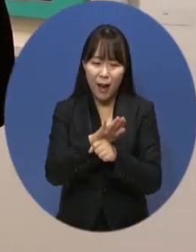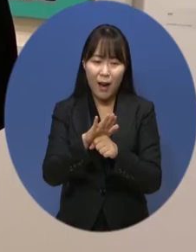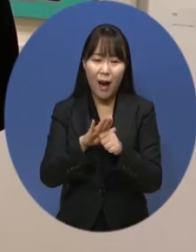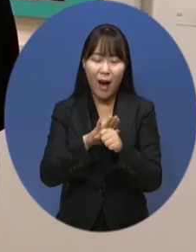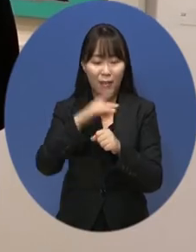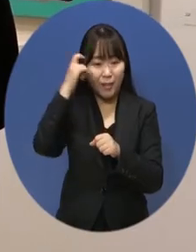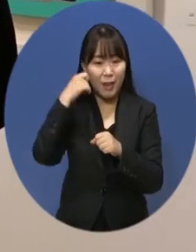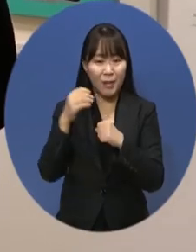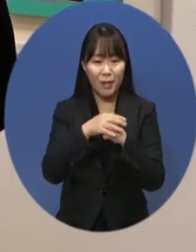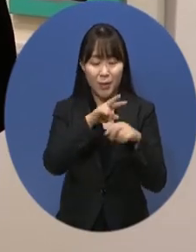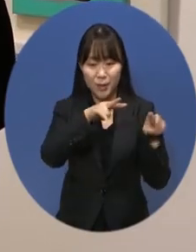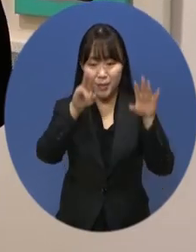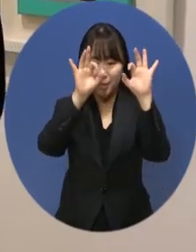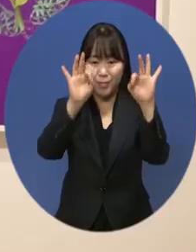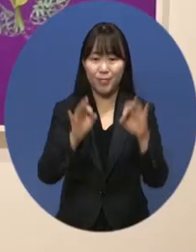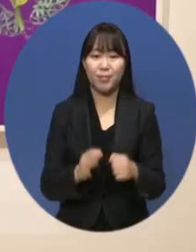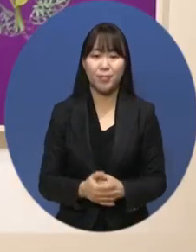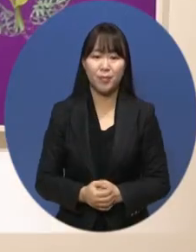발길을 멈추게 합니다.